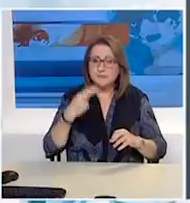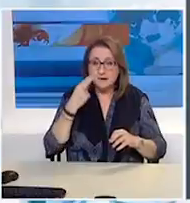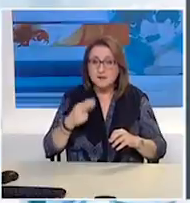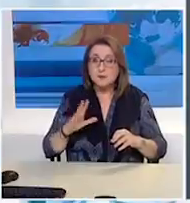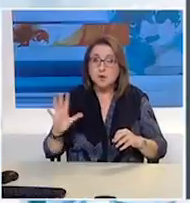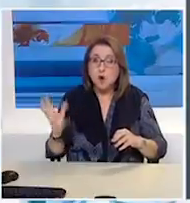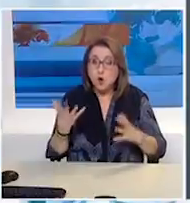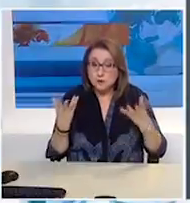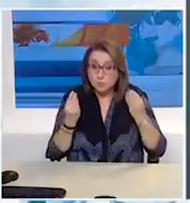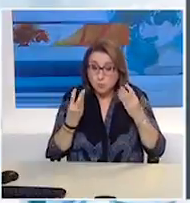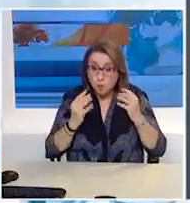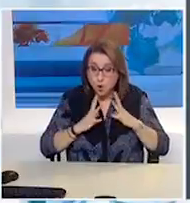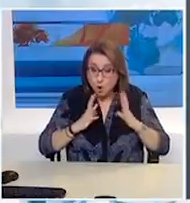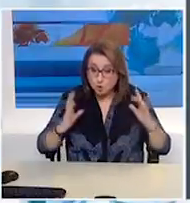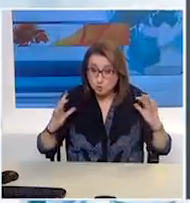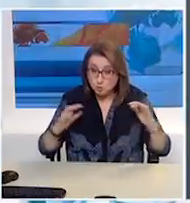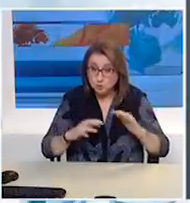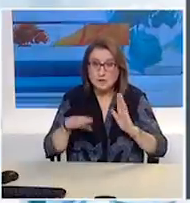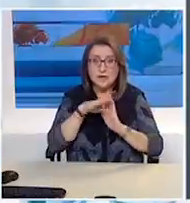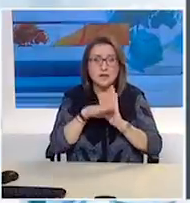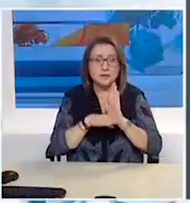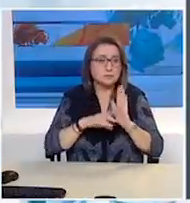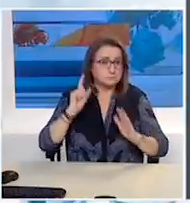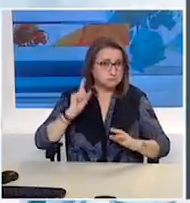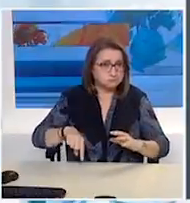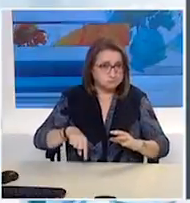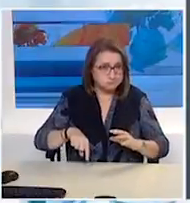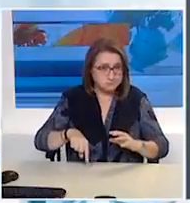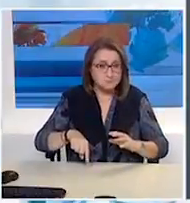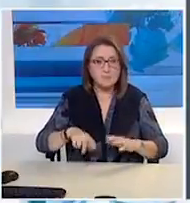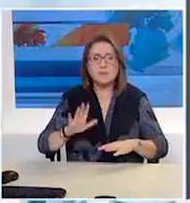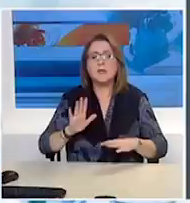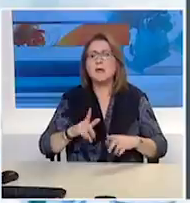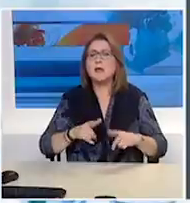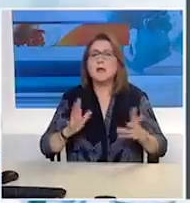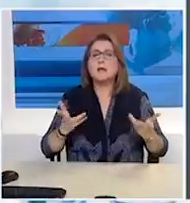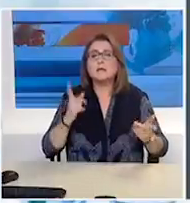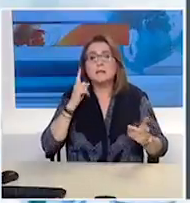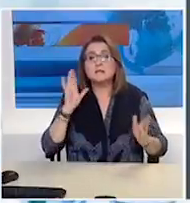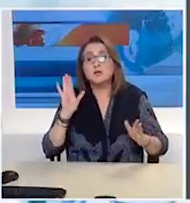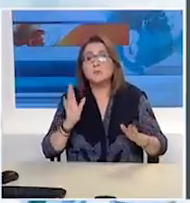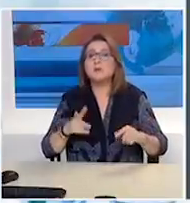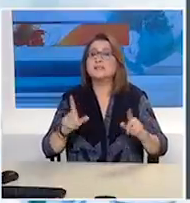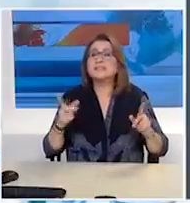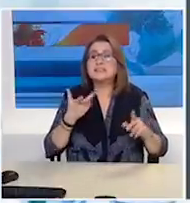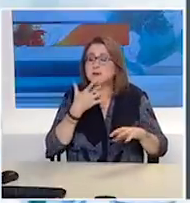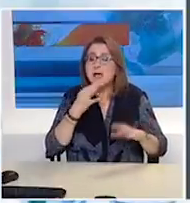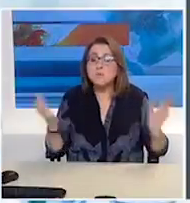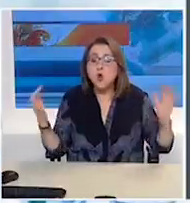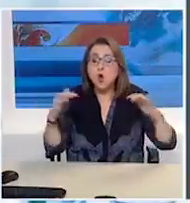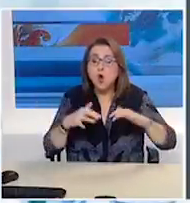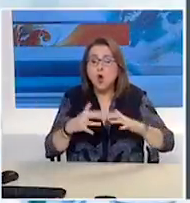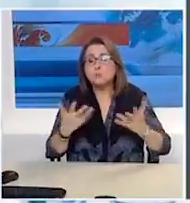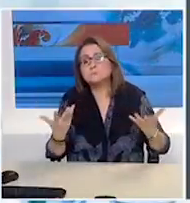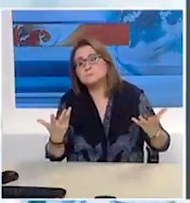υπάρχει υψηλός συγχρονισμός, χωρίς να τηρούνται κανόνες, ανεξάρτητα αν γίνεται για σωστή αιτία, σε εισαγωγικά σωστή,